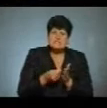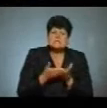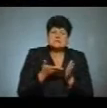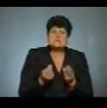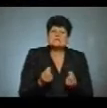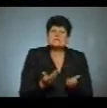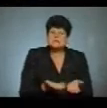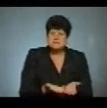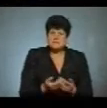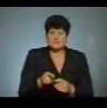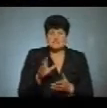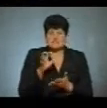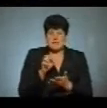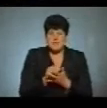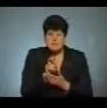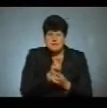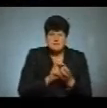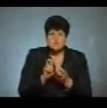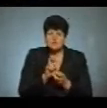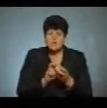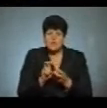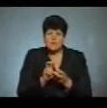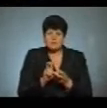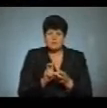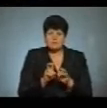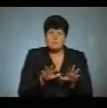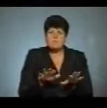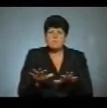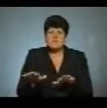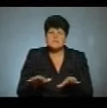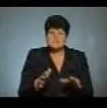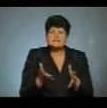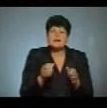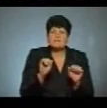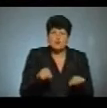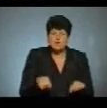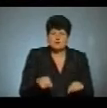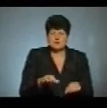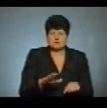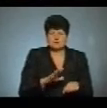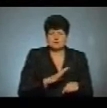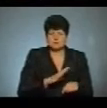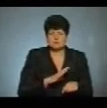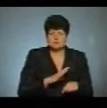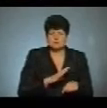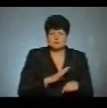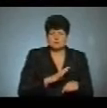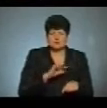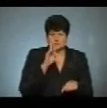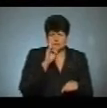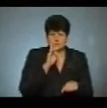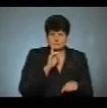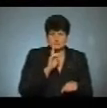цінність. Тому вони займалися підшуковуванням конкретно місць, де можна, так би мовити, зручно